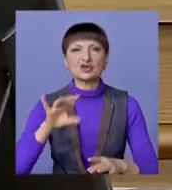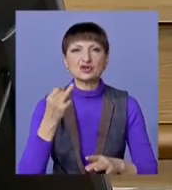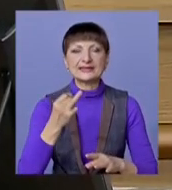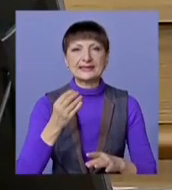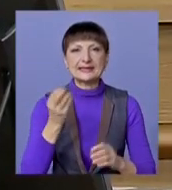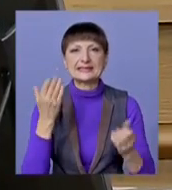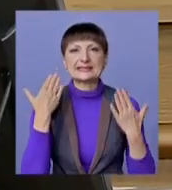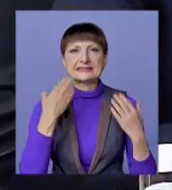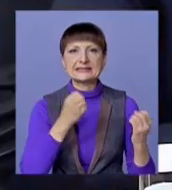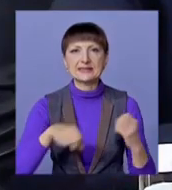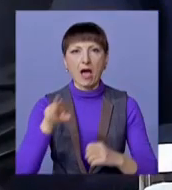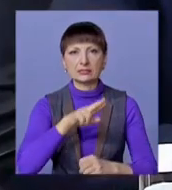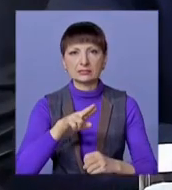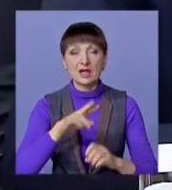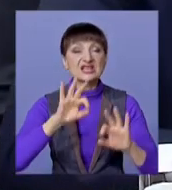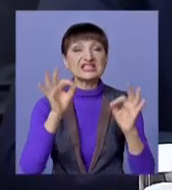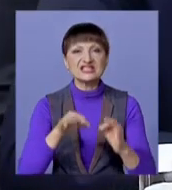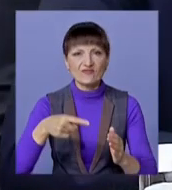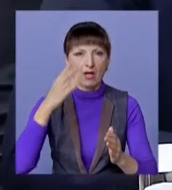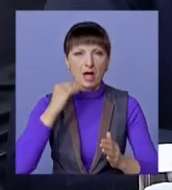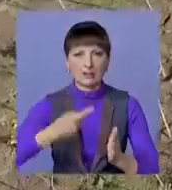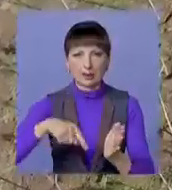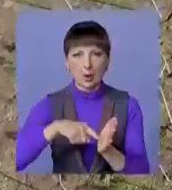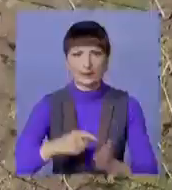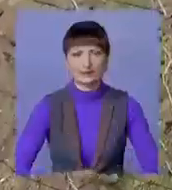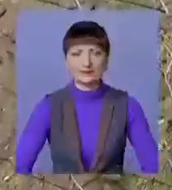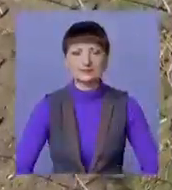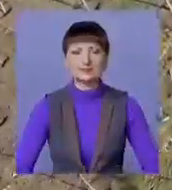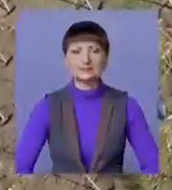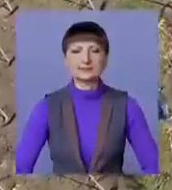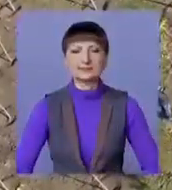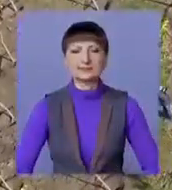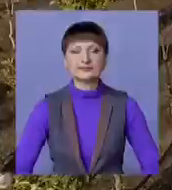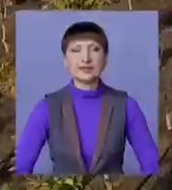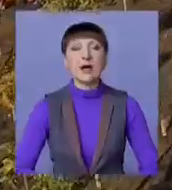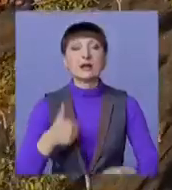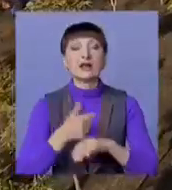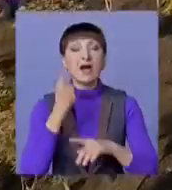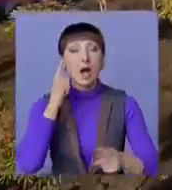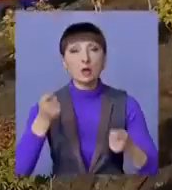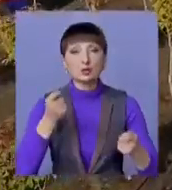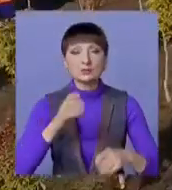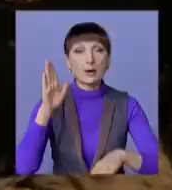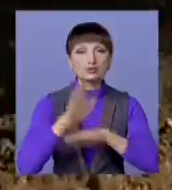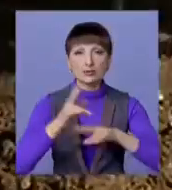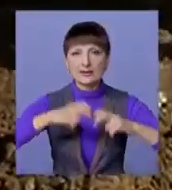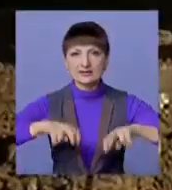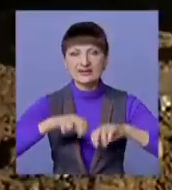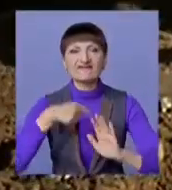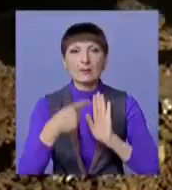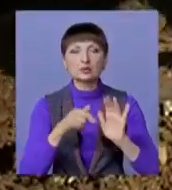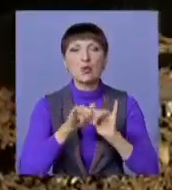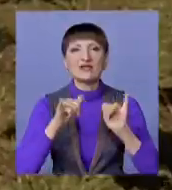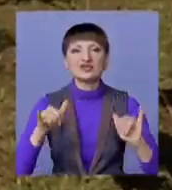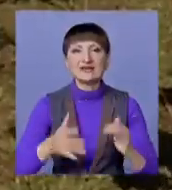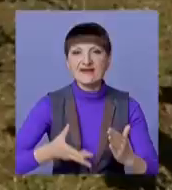сада, своеобразного символа нашего города. Глава государства поручил рассмотреть вопрос по